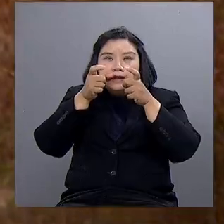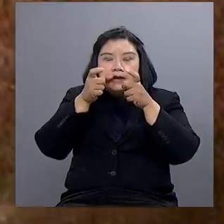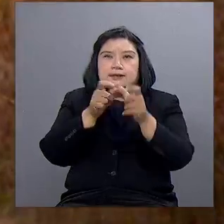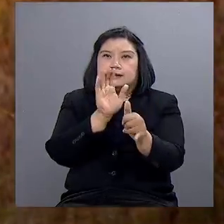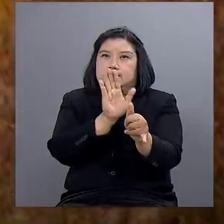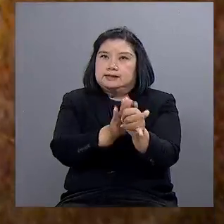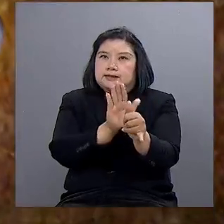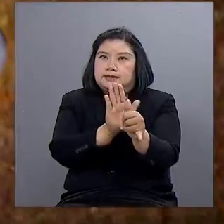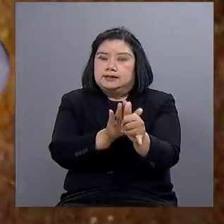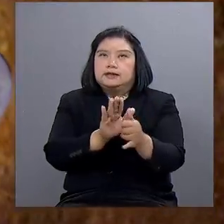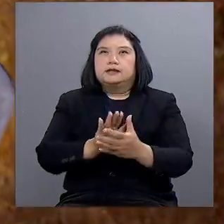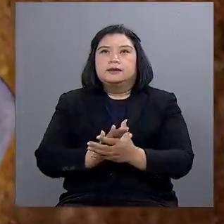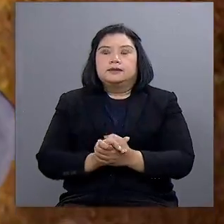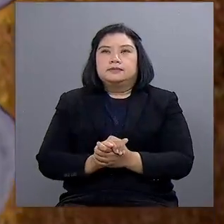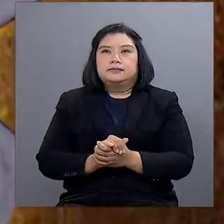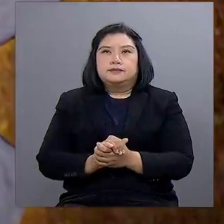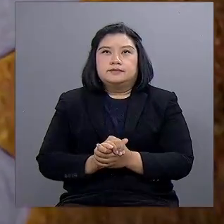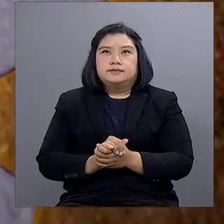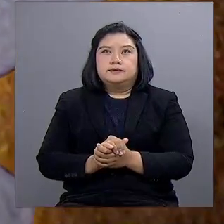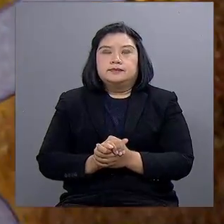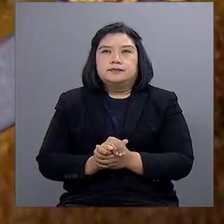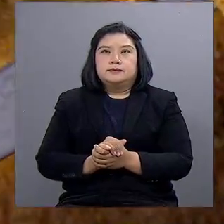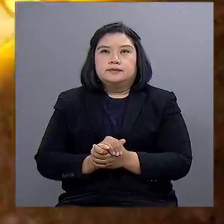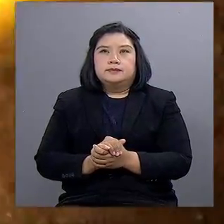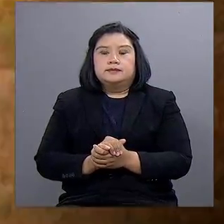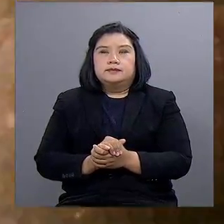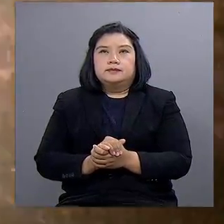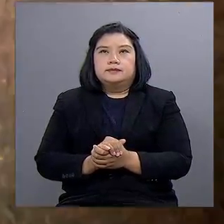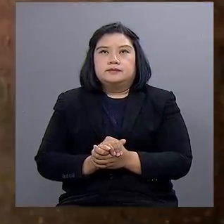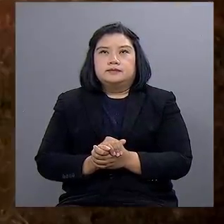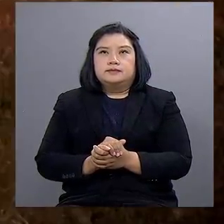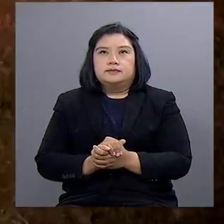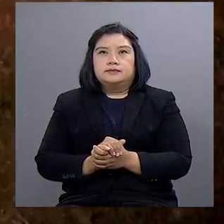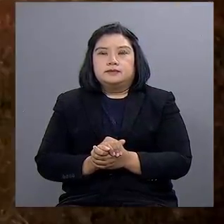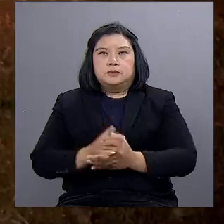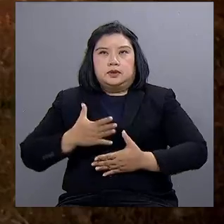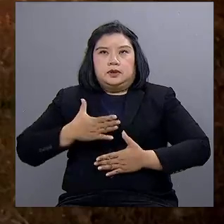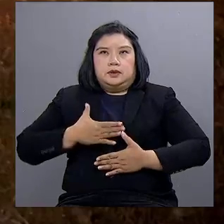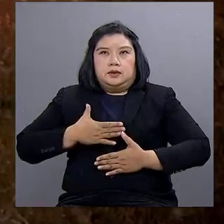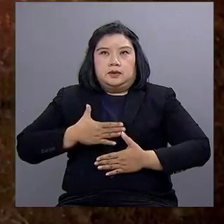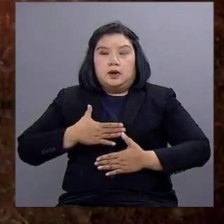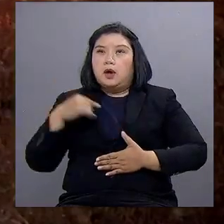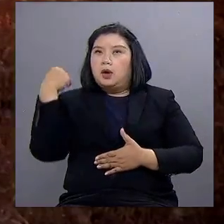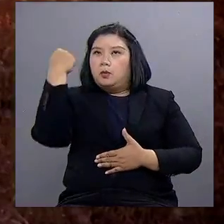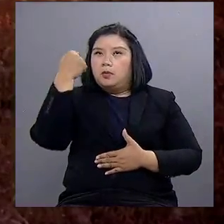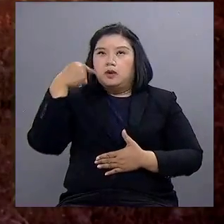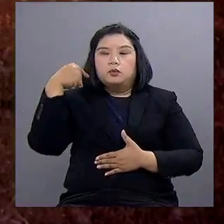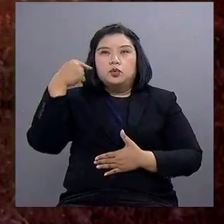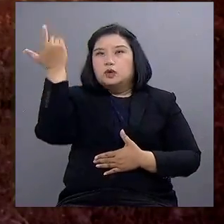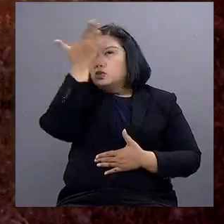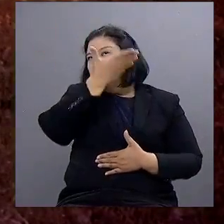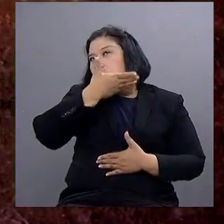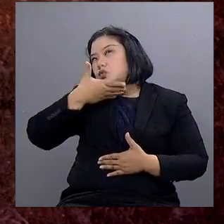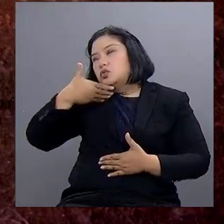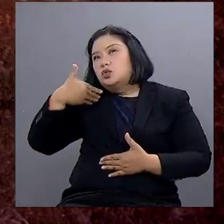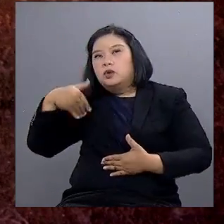เทพนมปฐม พระนารายณ์จึงแปลงเป็นนางอักษรผู้สวยงามมาร่ายรำต่อหน้าน